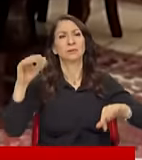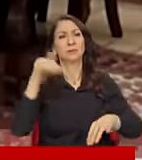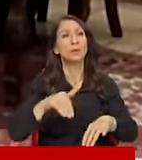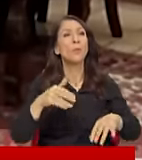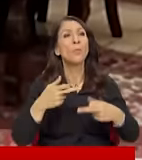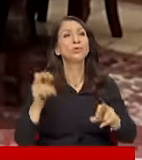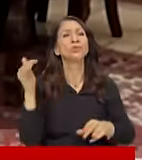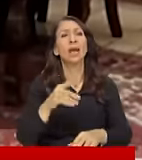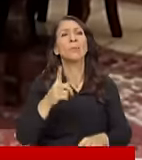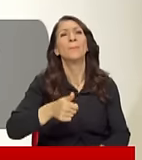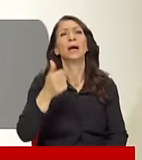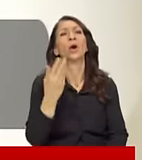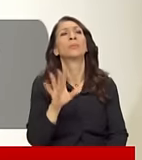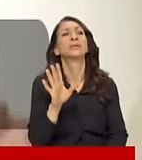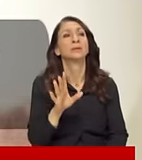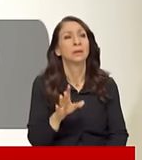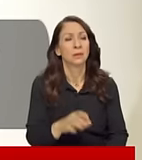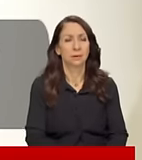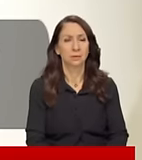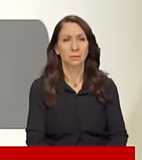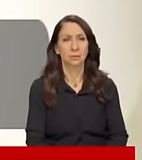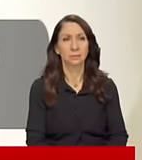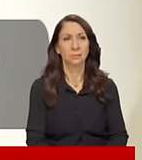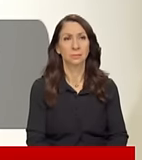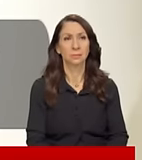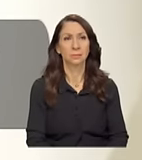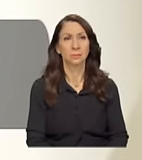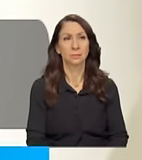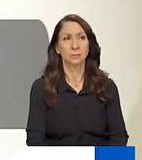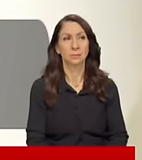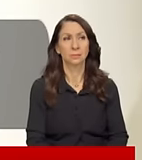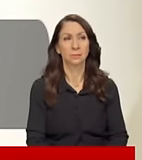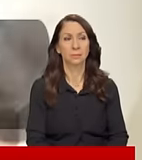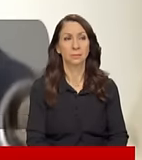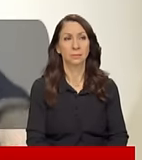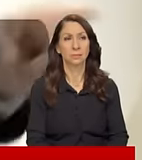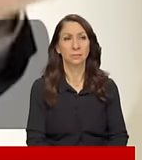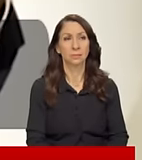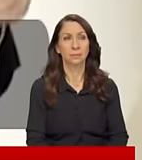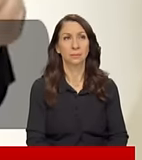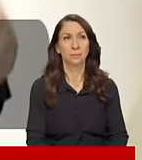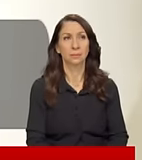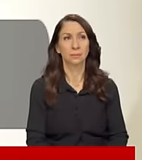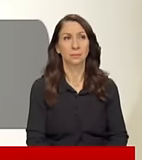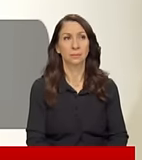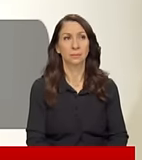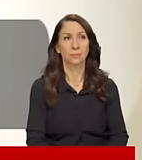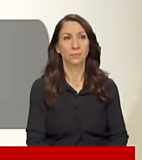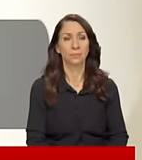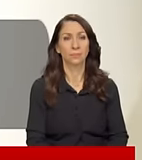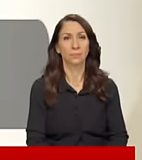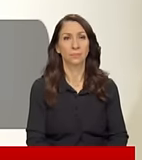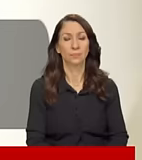cebi boş gelen bir bakan olmaz. İftira, dedikodu, yalan, sahtekarlık, üç kağıt, daha da üç gün var. Seçim günü ne olacağı belli değil. Daha